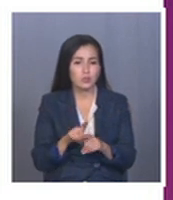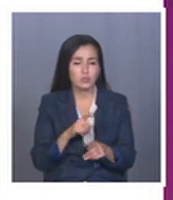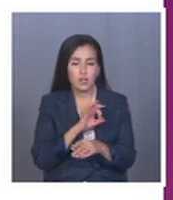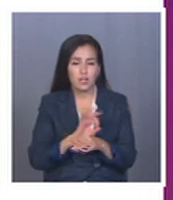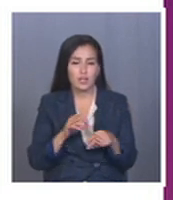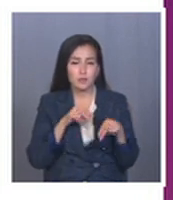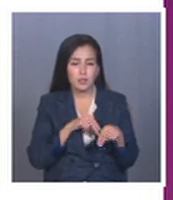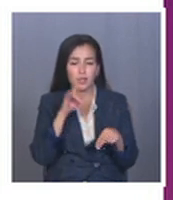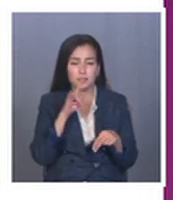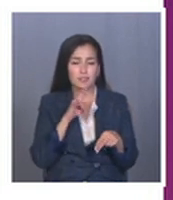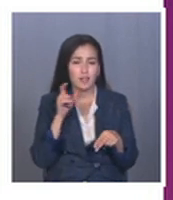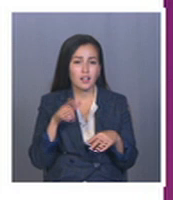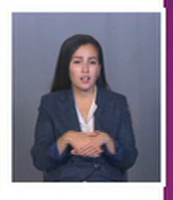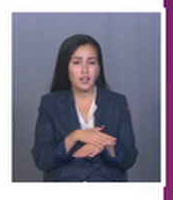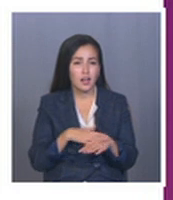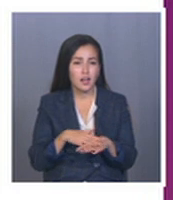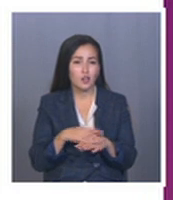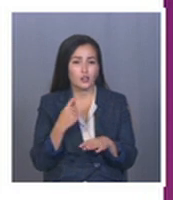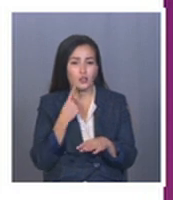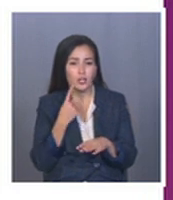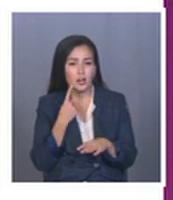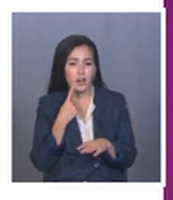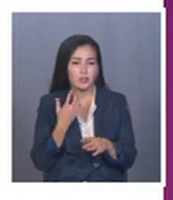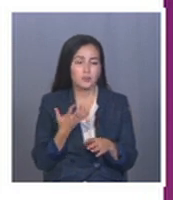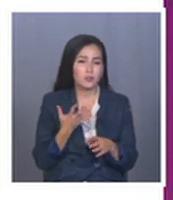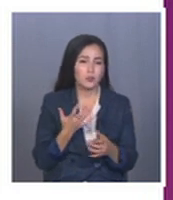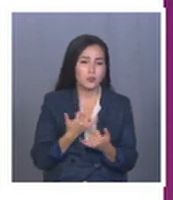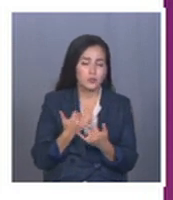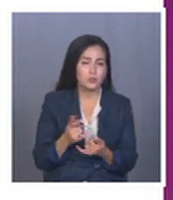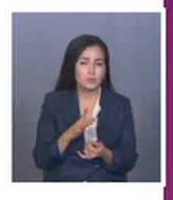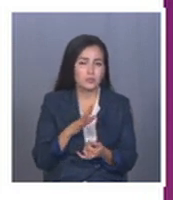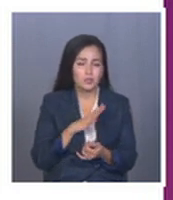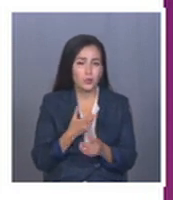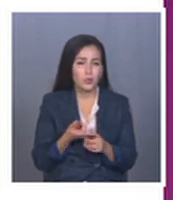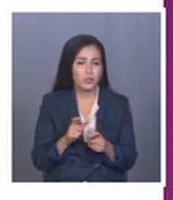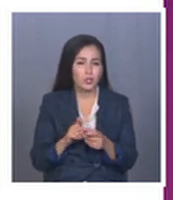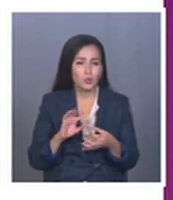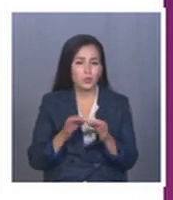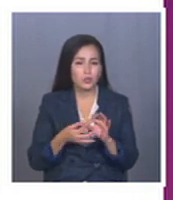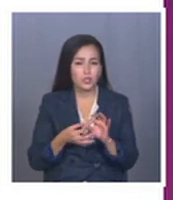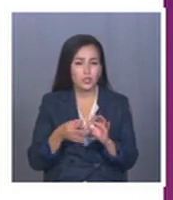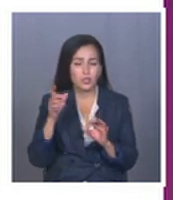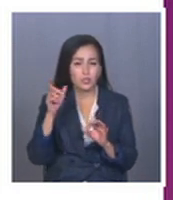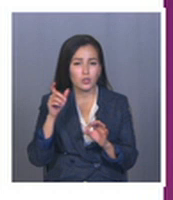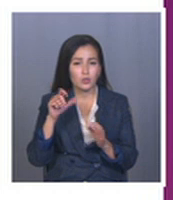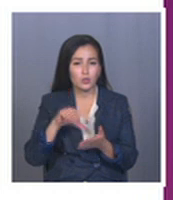қазақ халқының ары мен ұятына айналған өте күрделі де көсем тұлға.